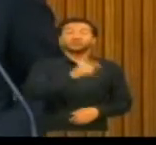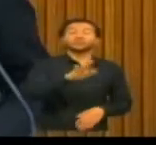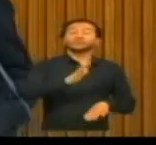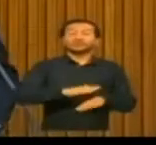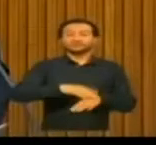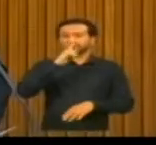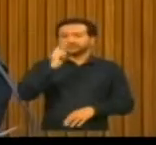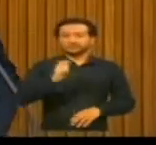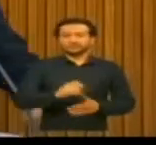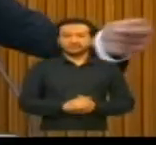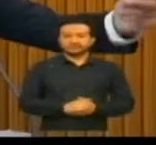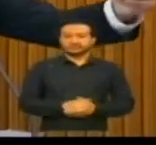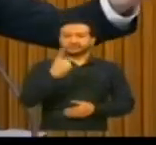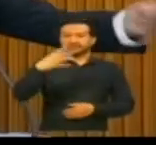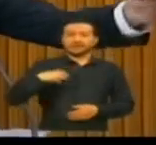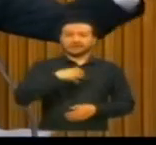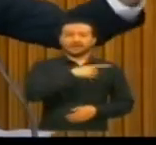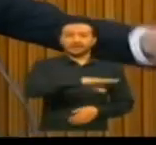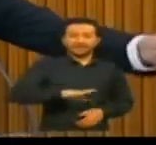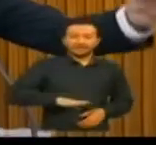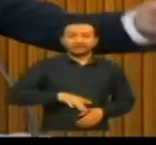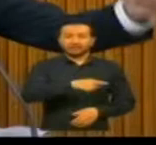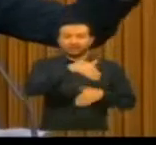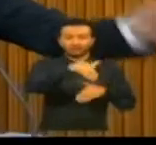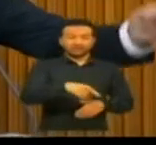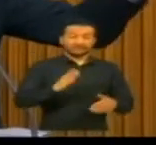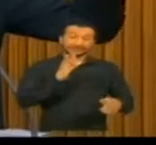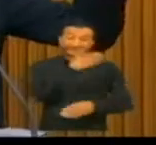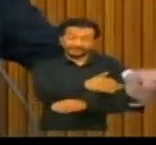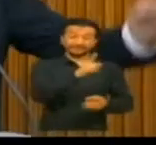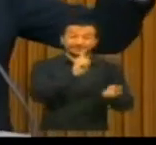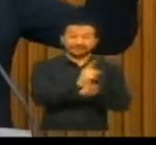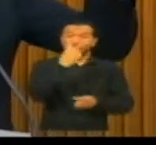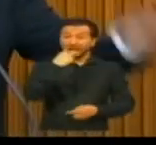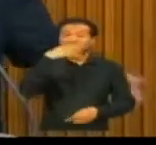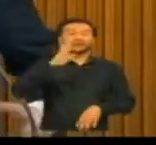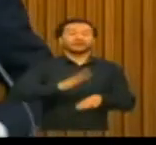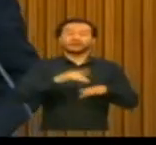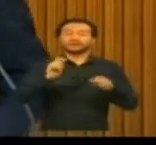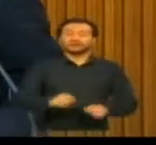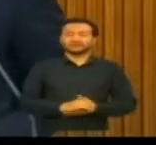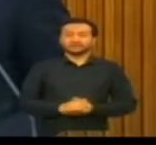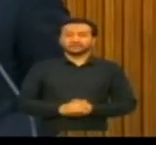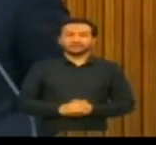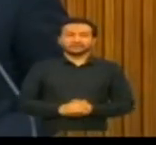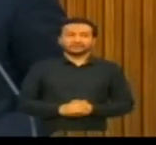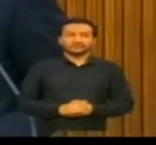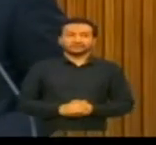yapacak? Bir anne evladının mezarının başına gidip de ağlamayıp da ne yapacak?